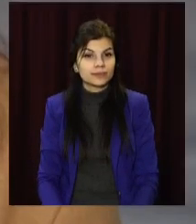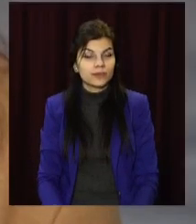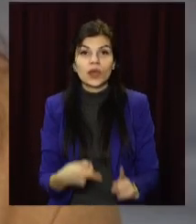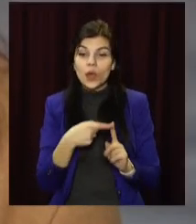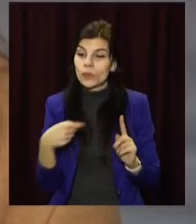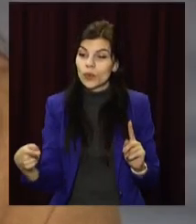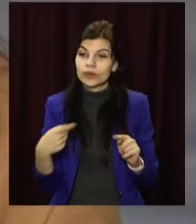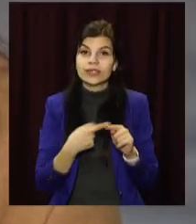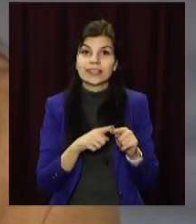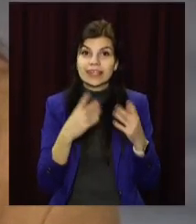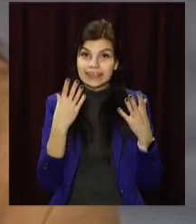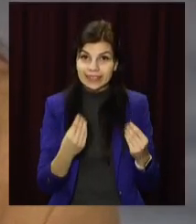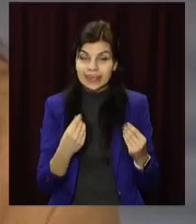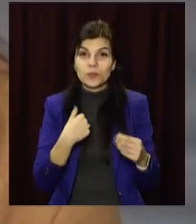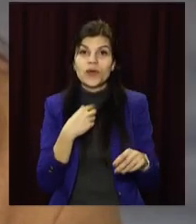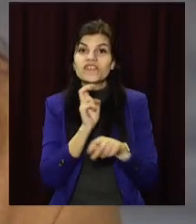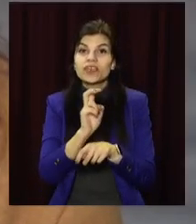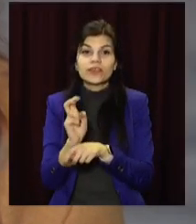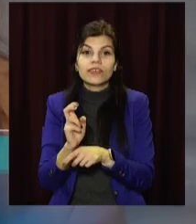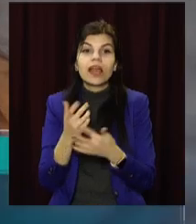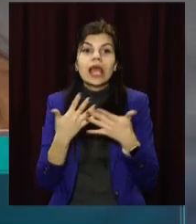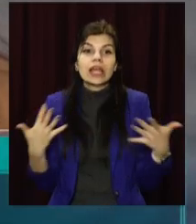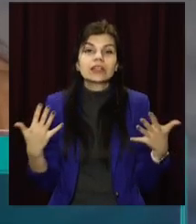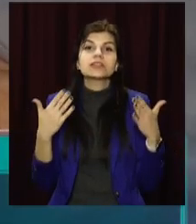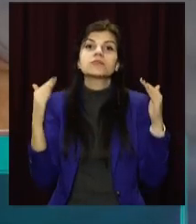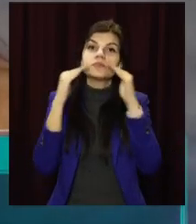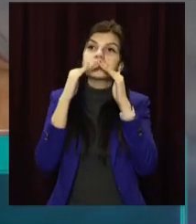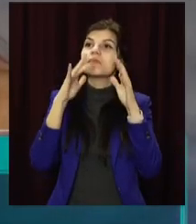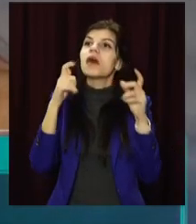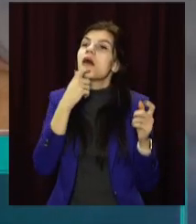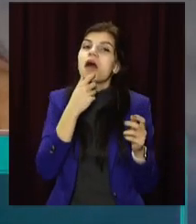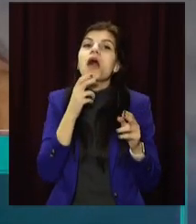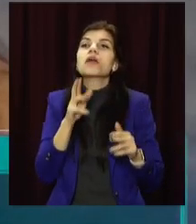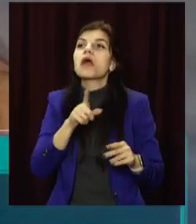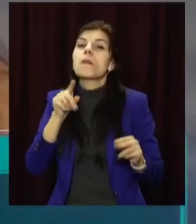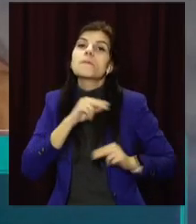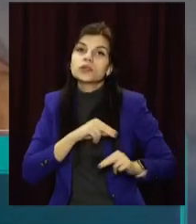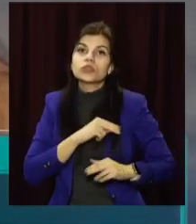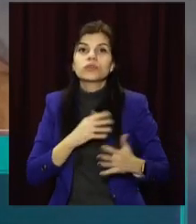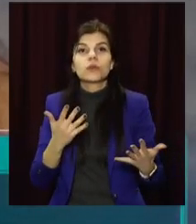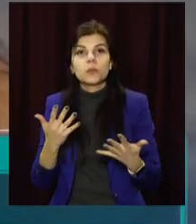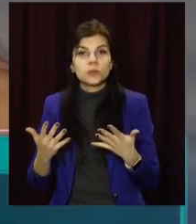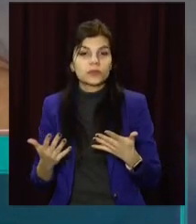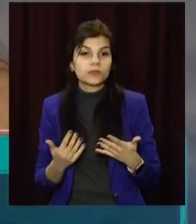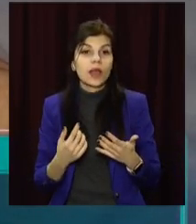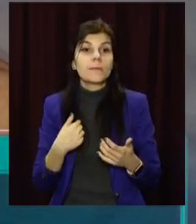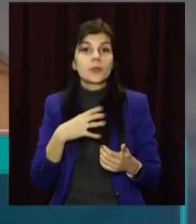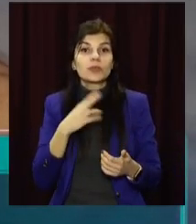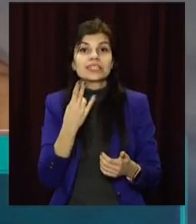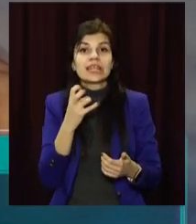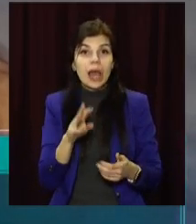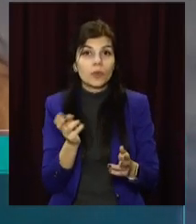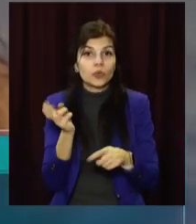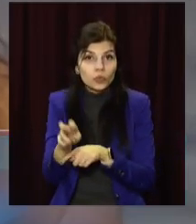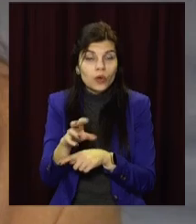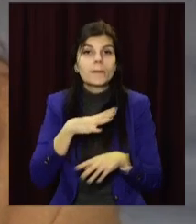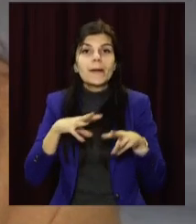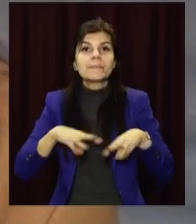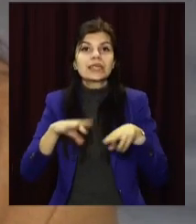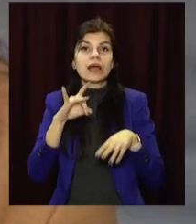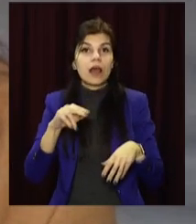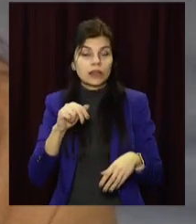Протягом цих днів ми відвідували різні установи, дізнавалися про роботу громадського сектору, тобто ми були в СНАПі, ми були в міській раді,